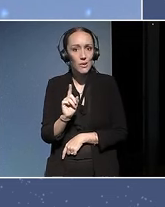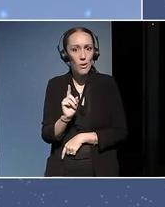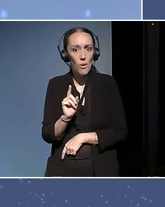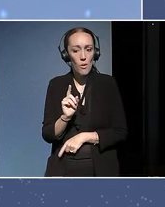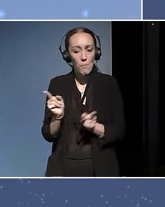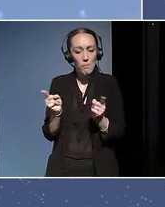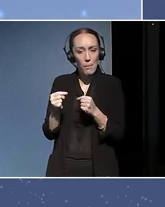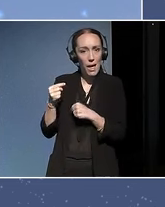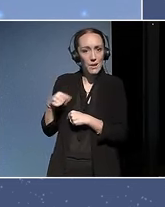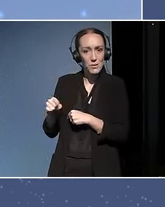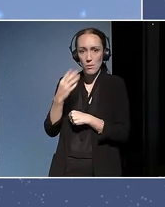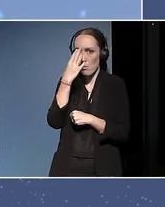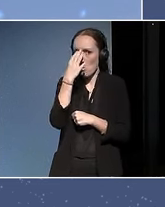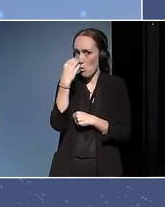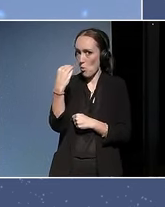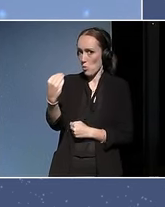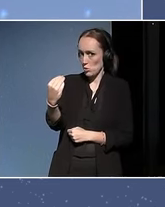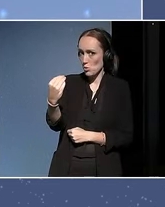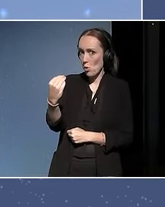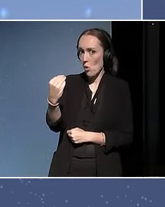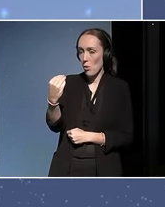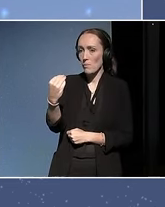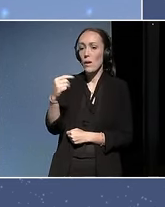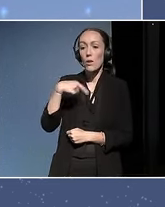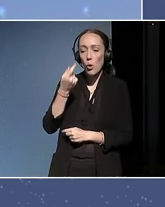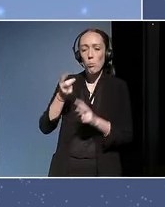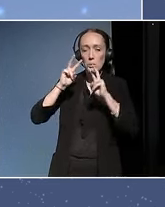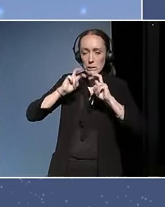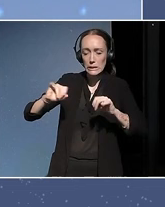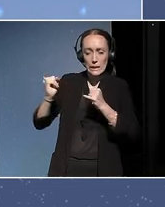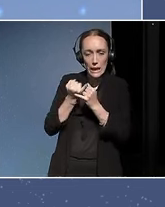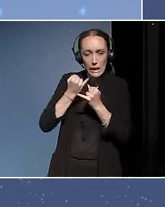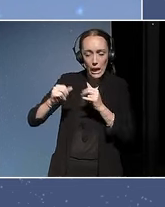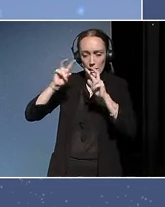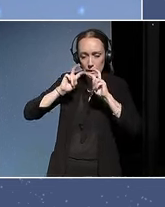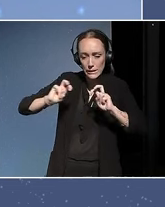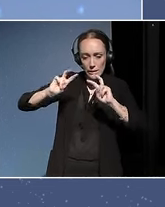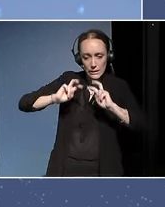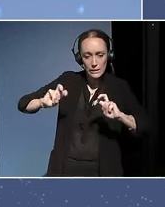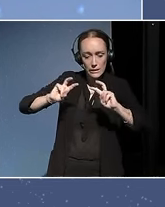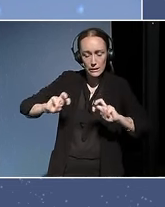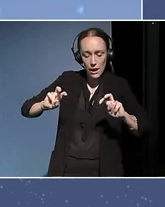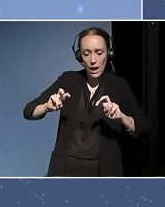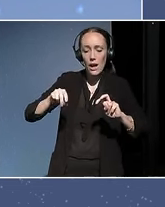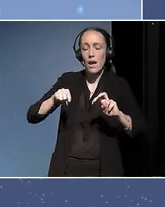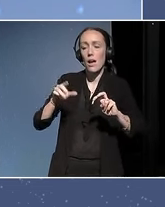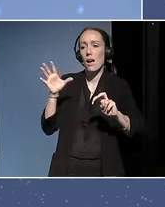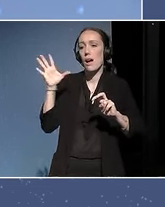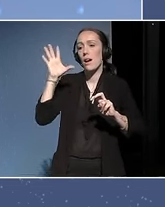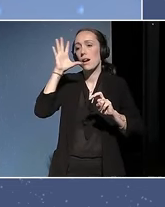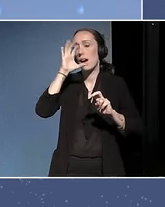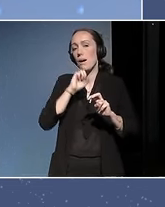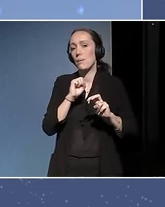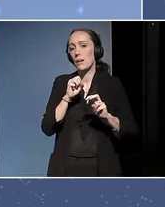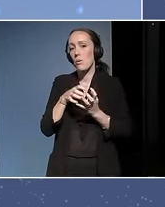questo muso studiato più in dettaglio abbiamo capito che si incastrava